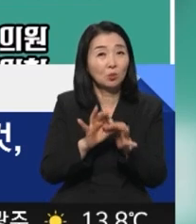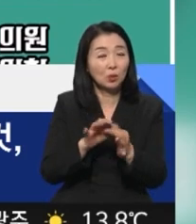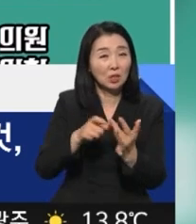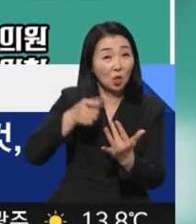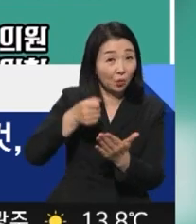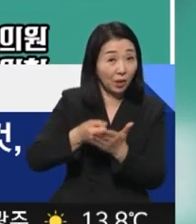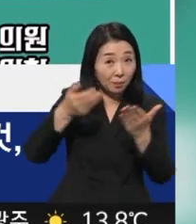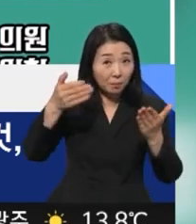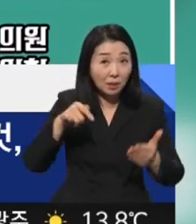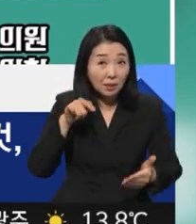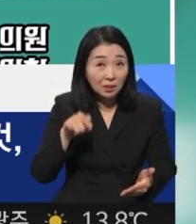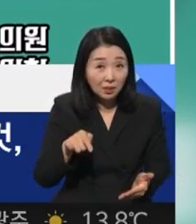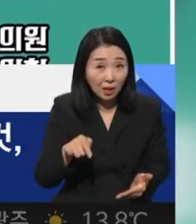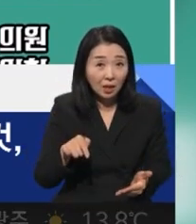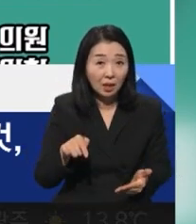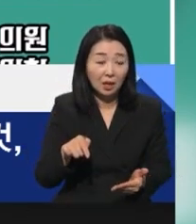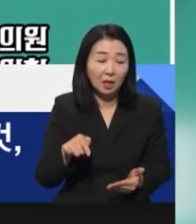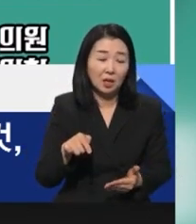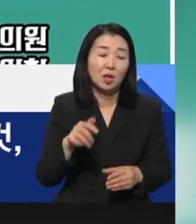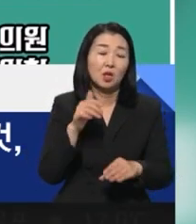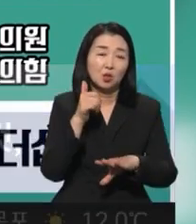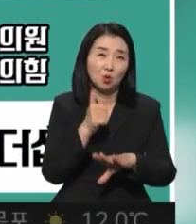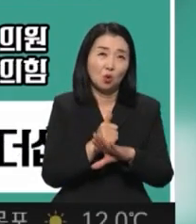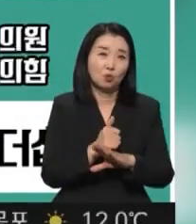선택을 받는 것, 그것이 총선에 도움이 된다.